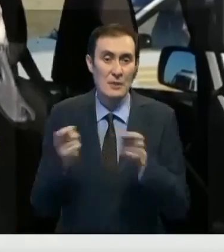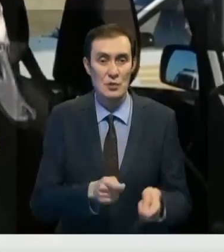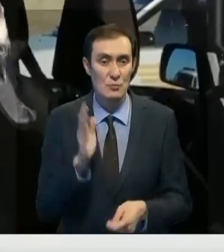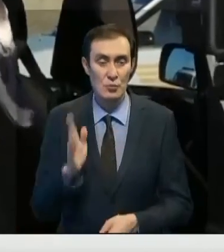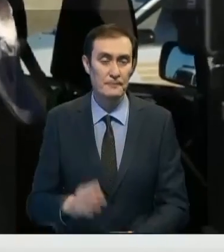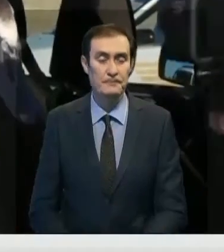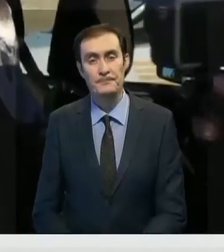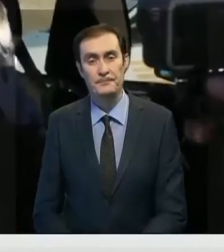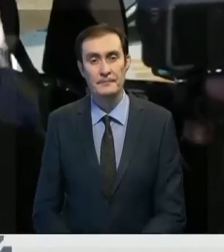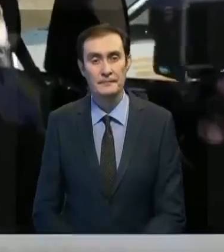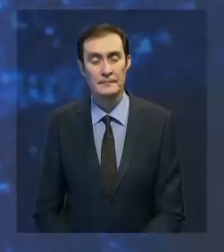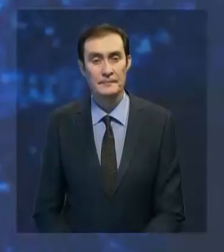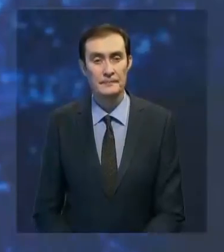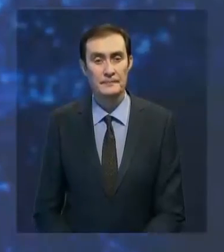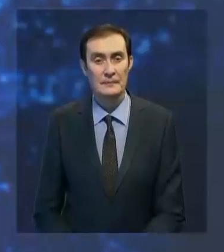их.